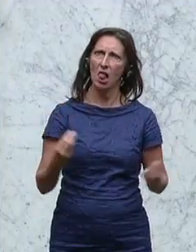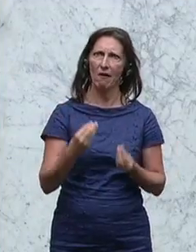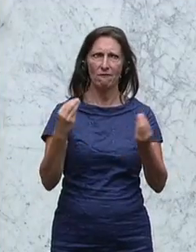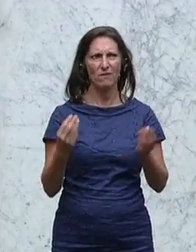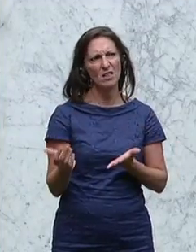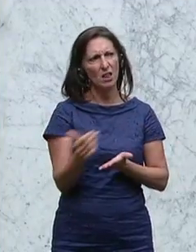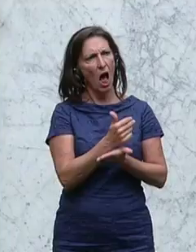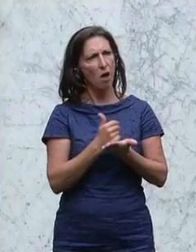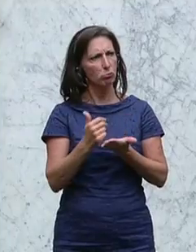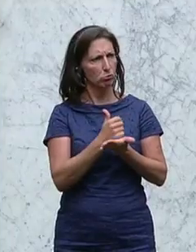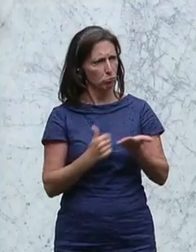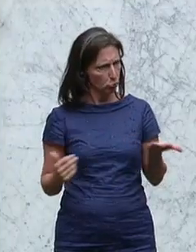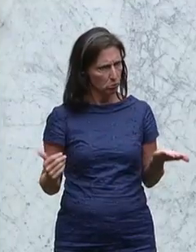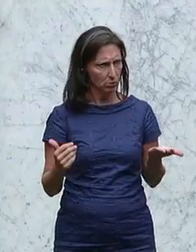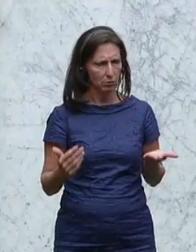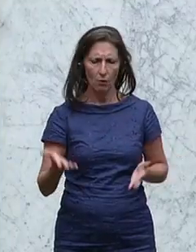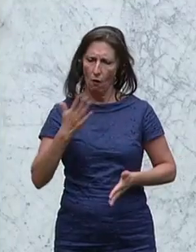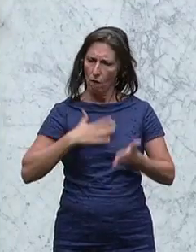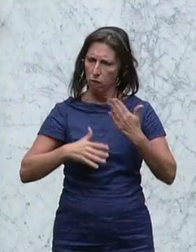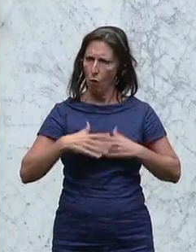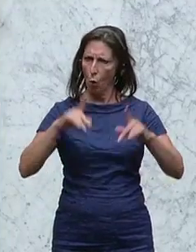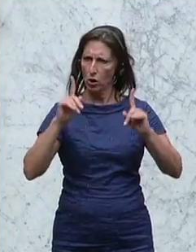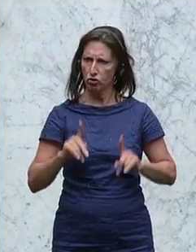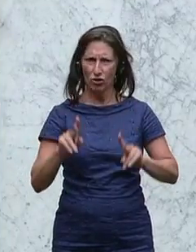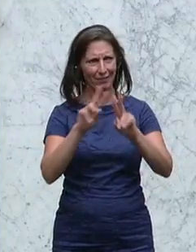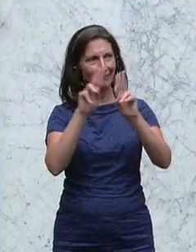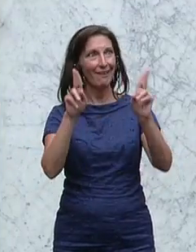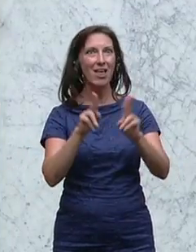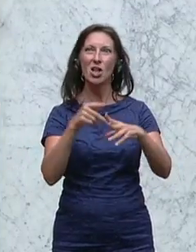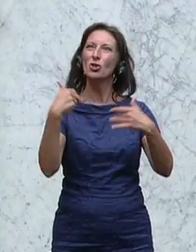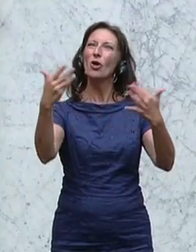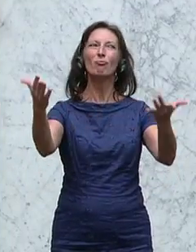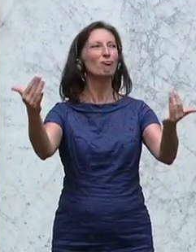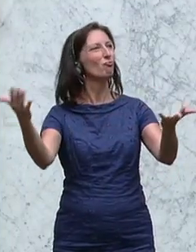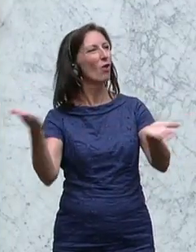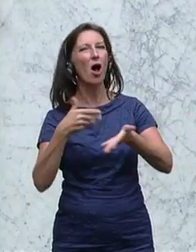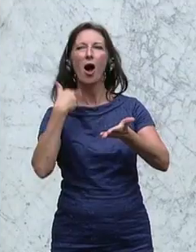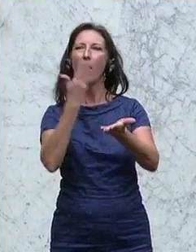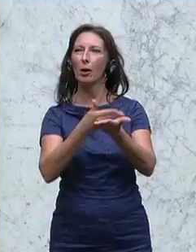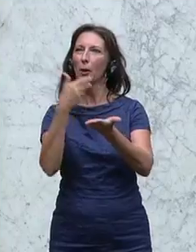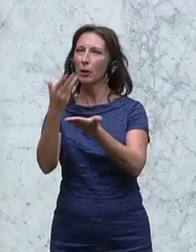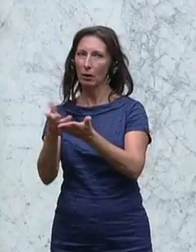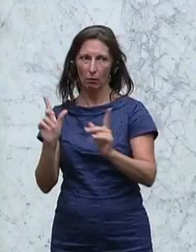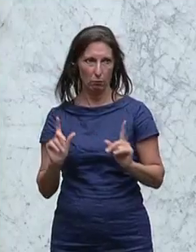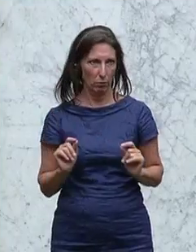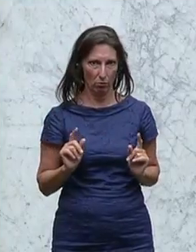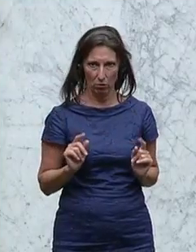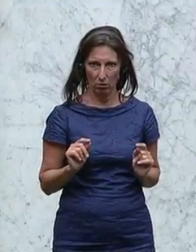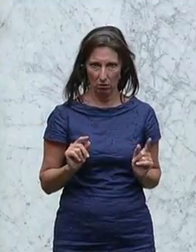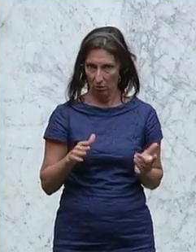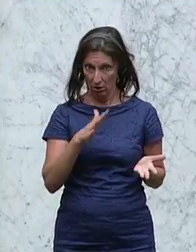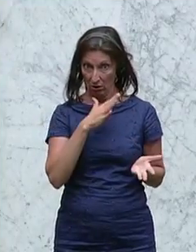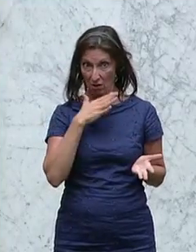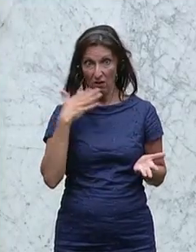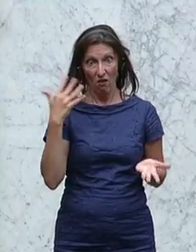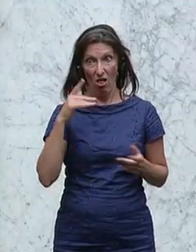zweckentfremden und unseren Wohlstand international anbieten, wird allein die ökonomische Vernunft bei vielen